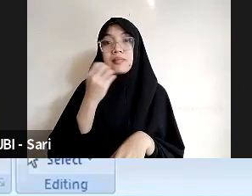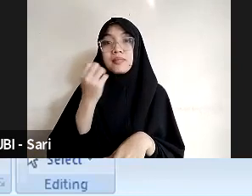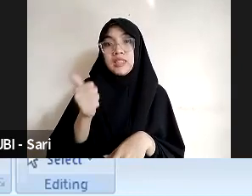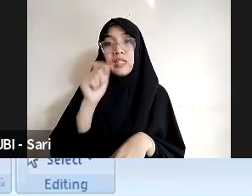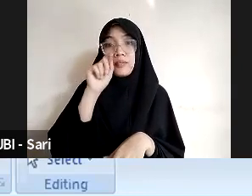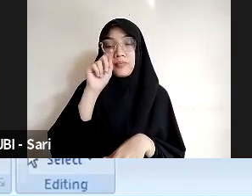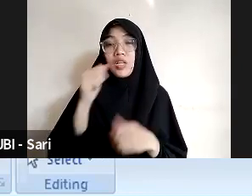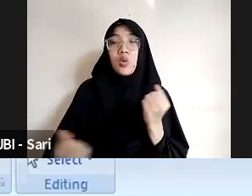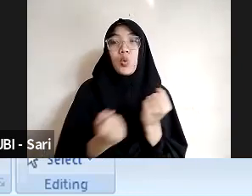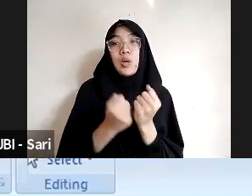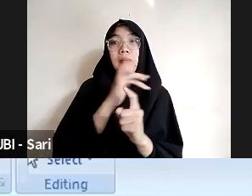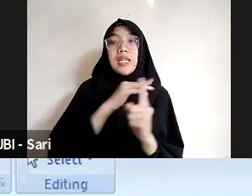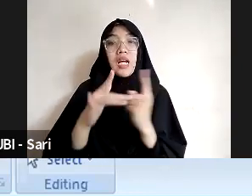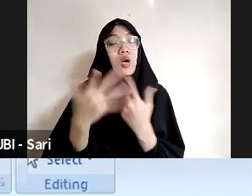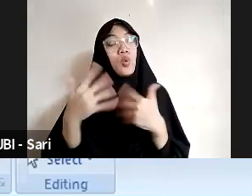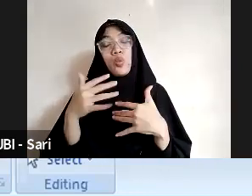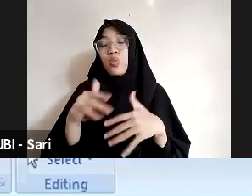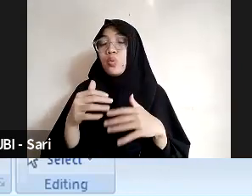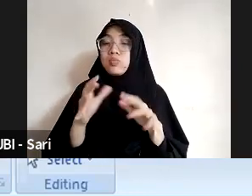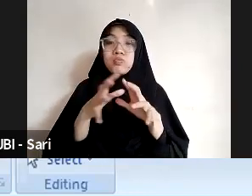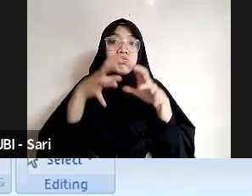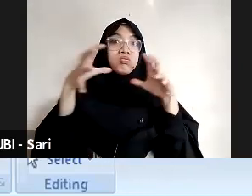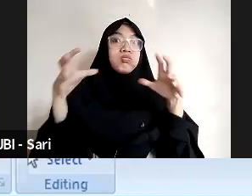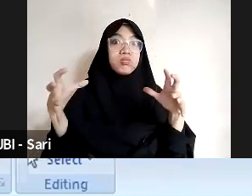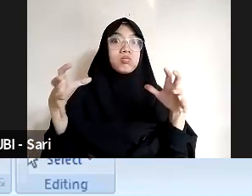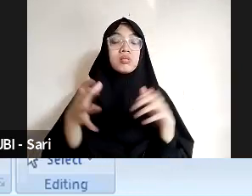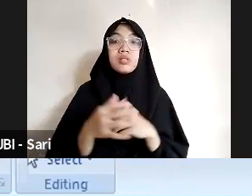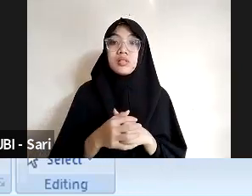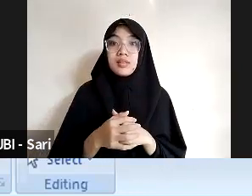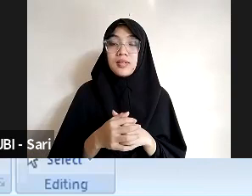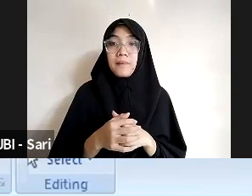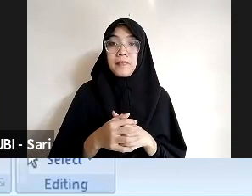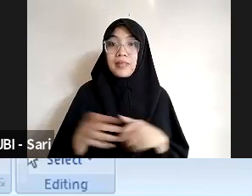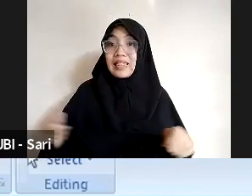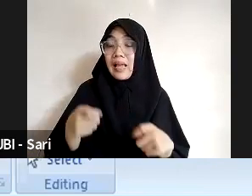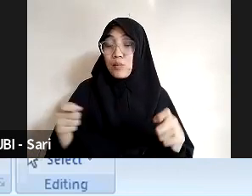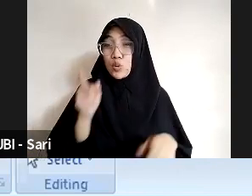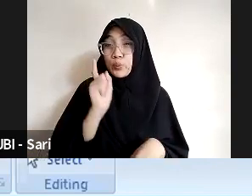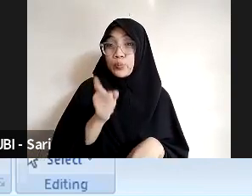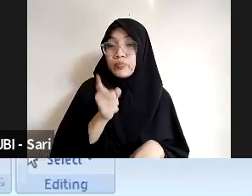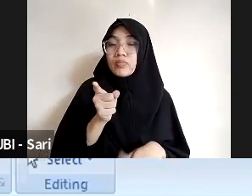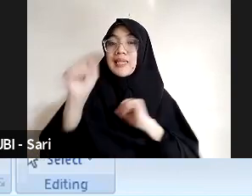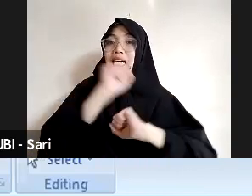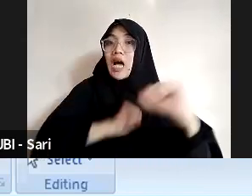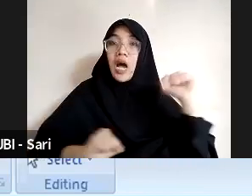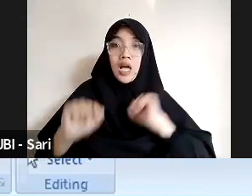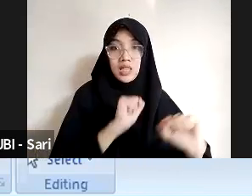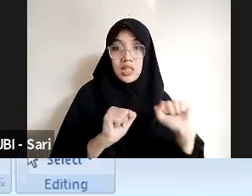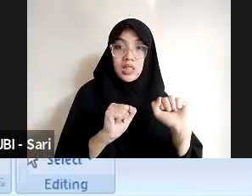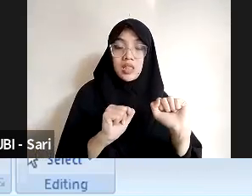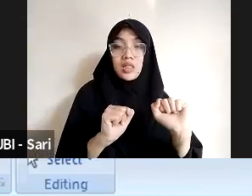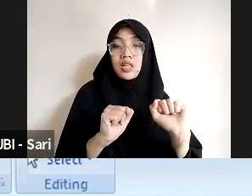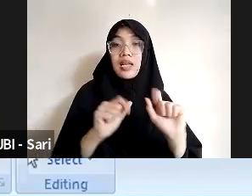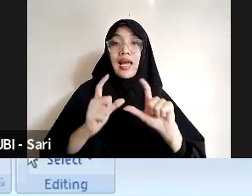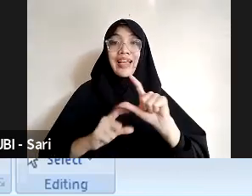dukungan dari masyarakat ternyata cukup besar untuk ini. Dapur ini merupakan gerakan. SPC